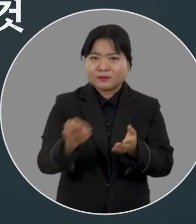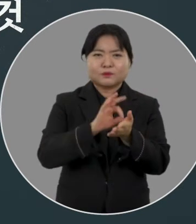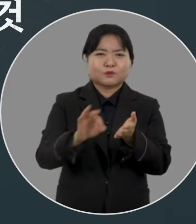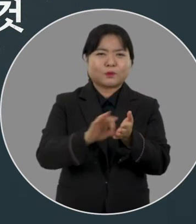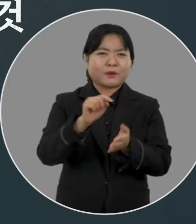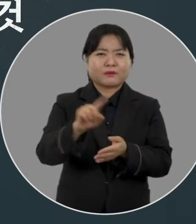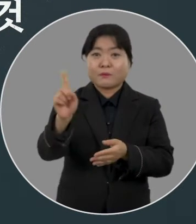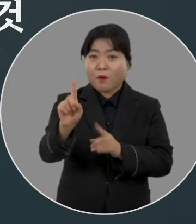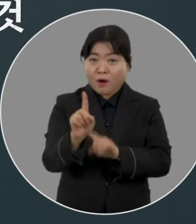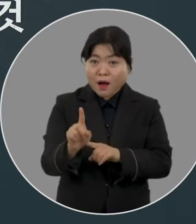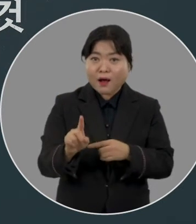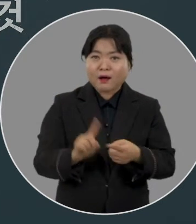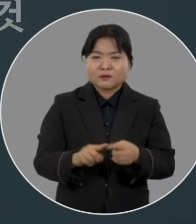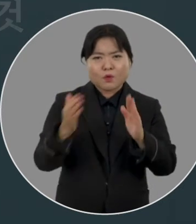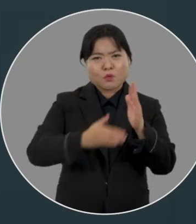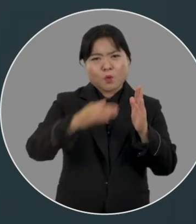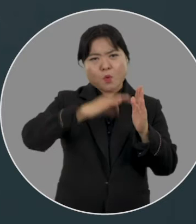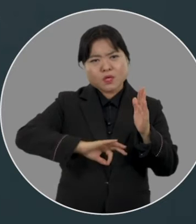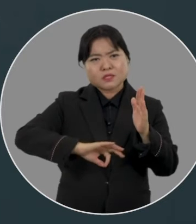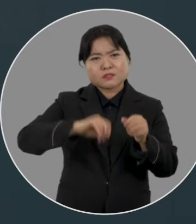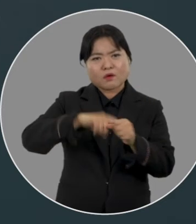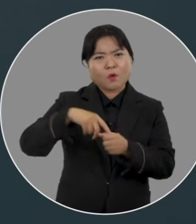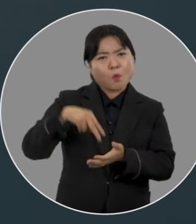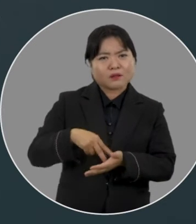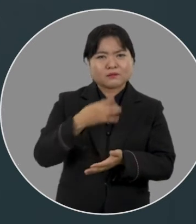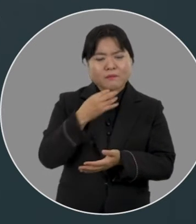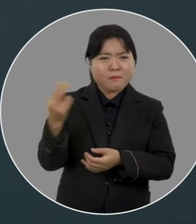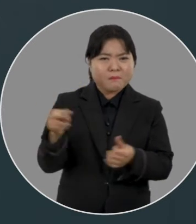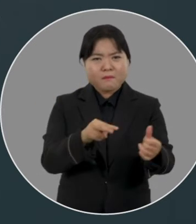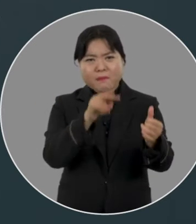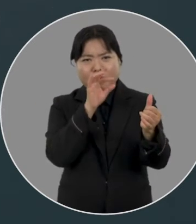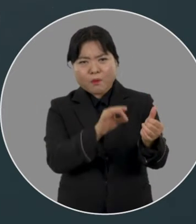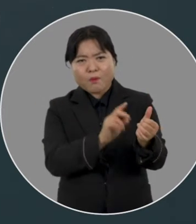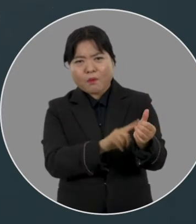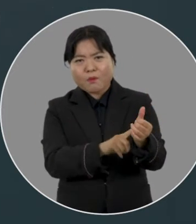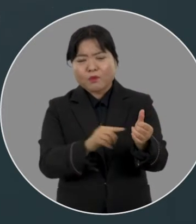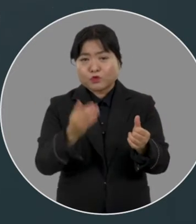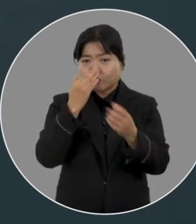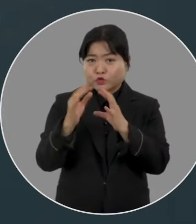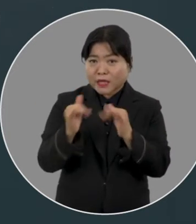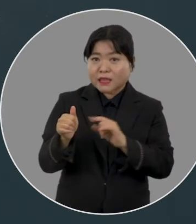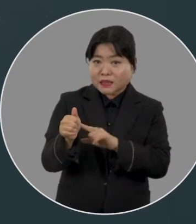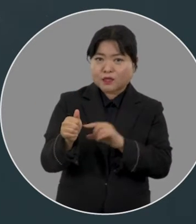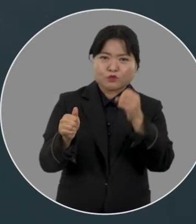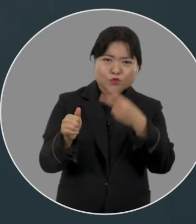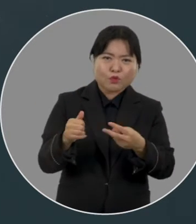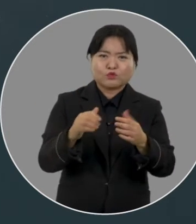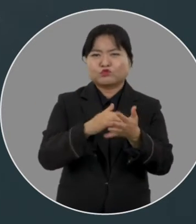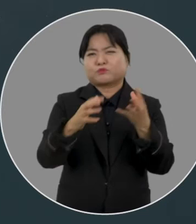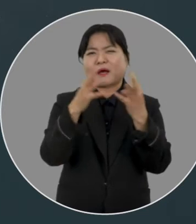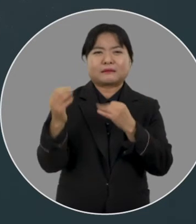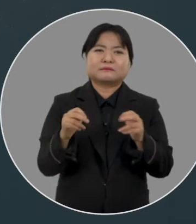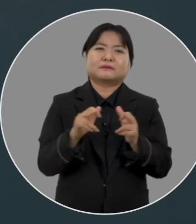뭔가, 소비한 게 뭔가라고 하는 공익적 관점에서만 바라보면서